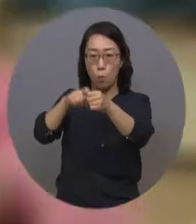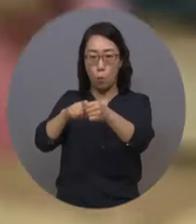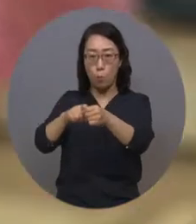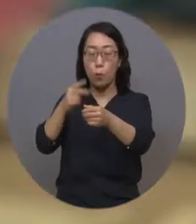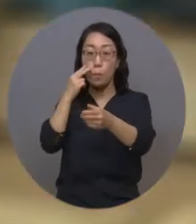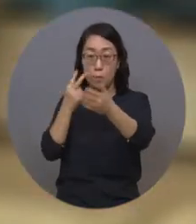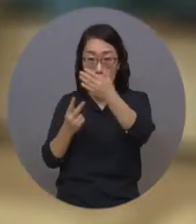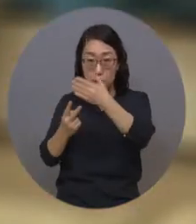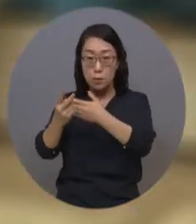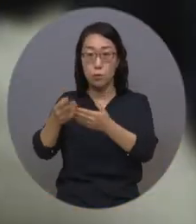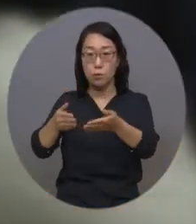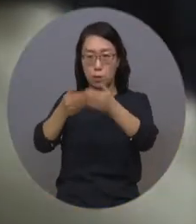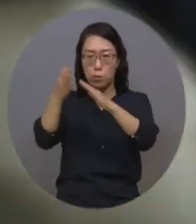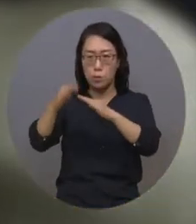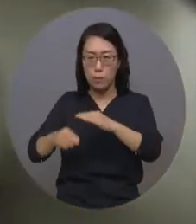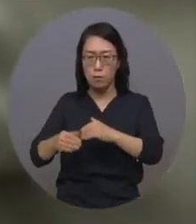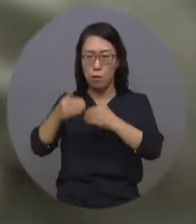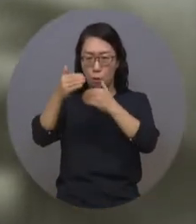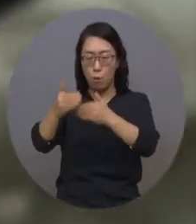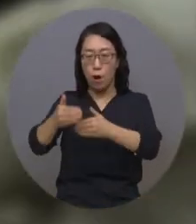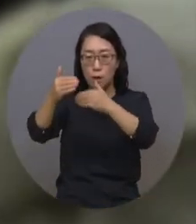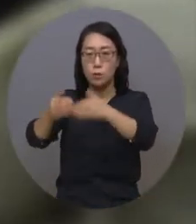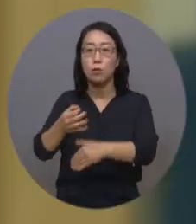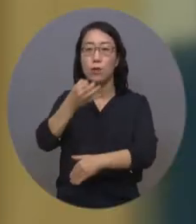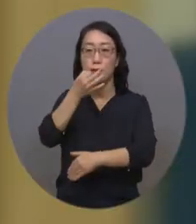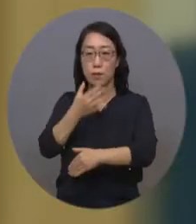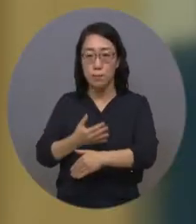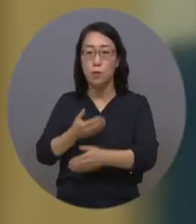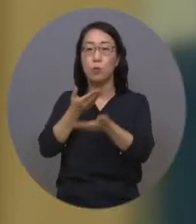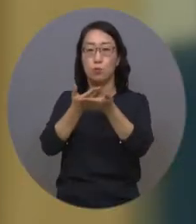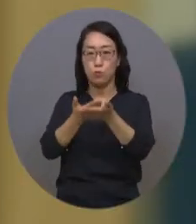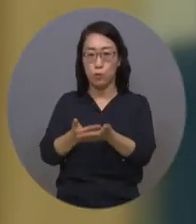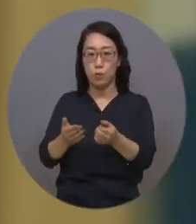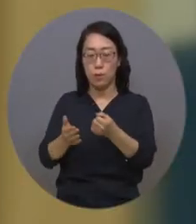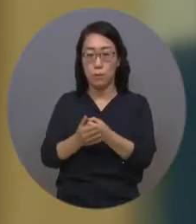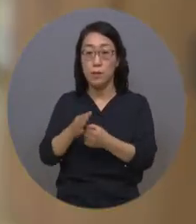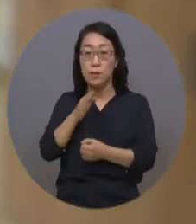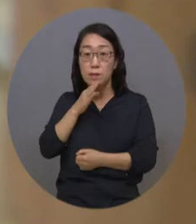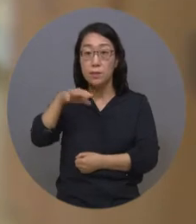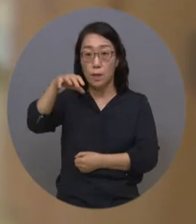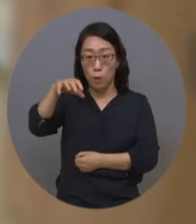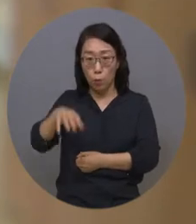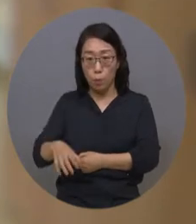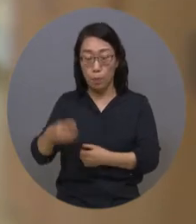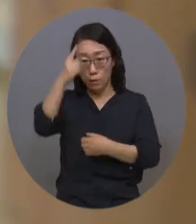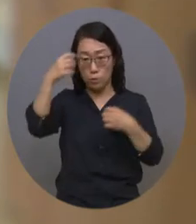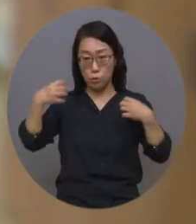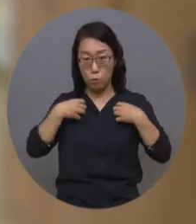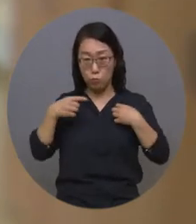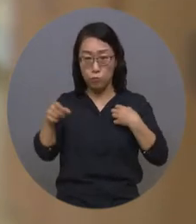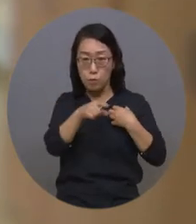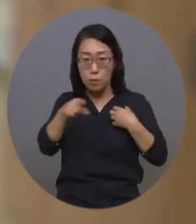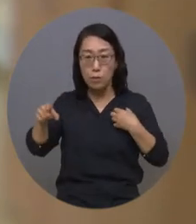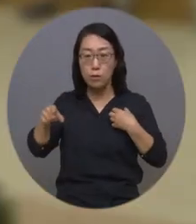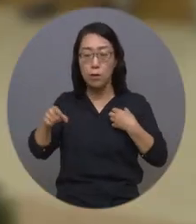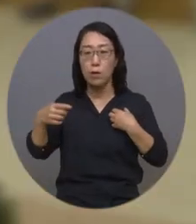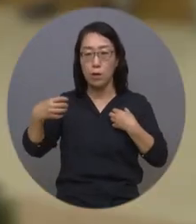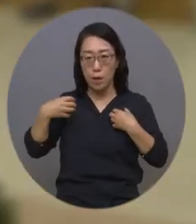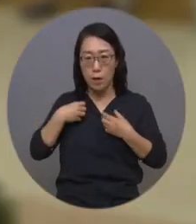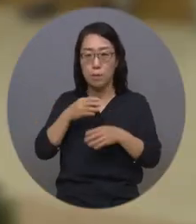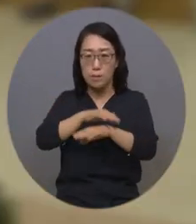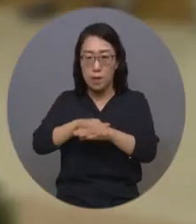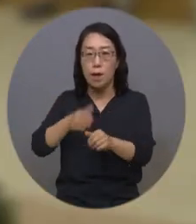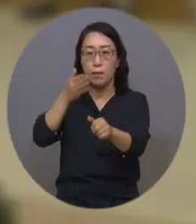실제로 그 과정이 더 힘들고 중요함을 강조하며 현장과 정부를 잇는 가교 역할을 해줄 것을